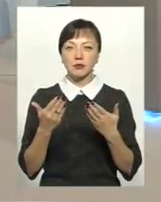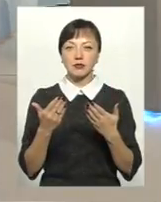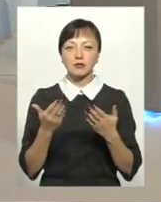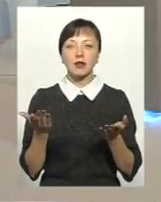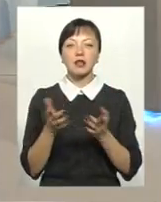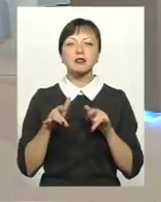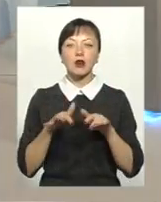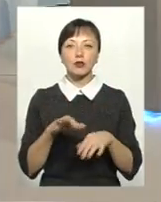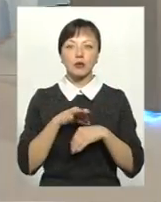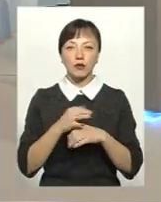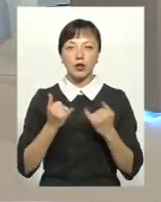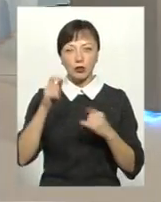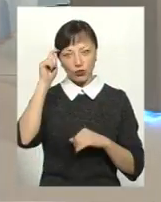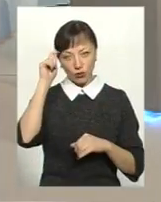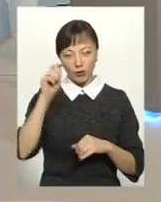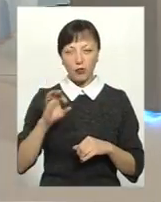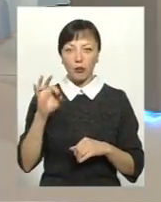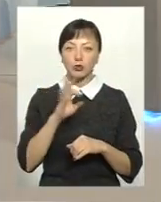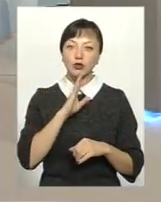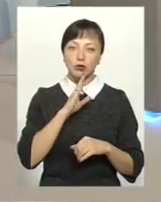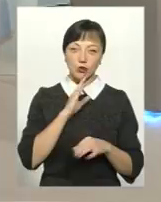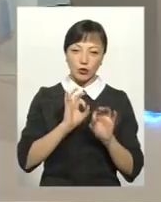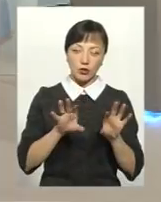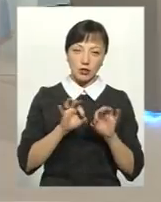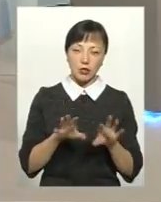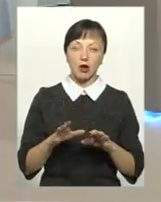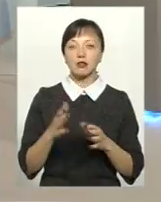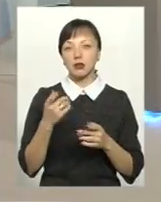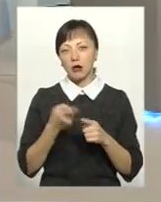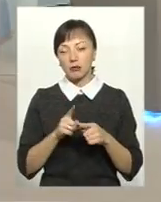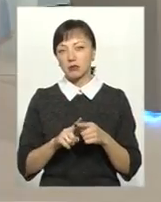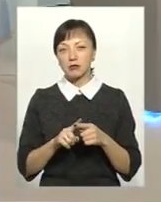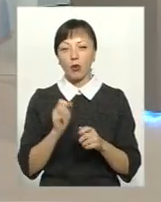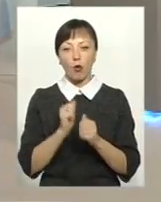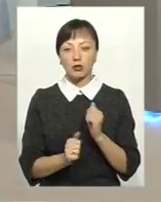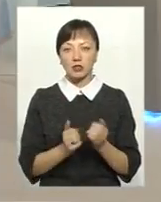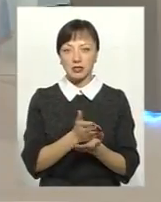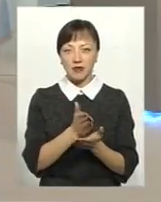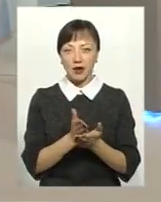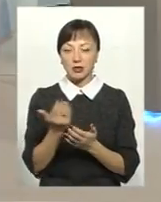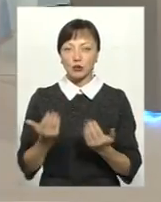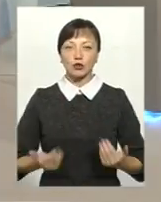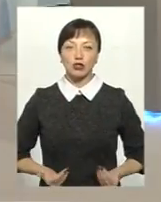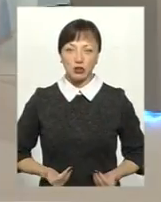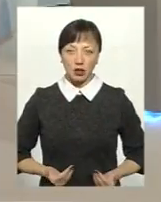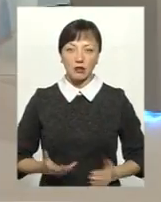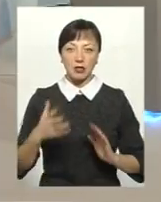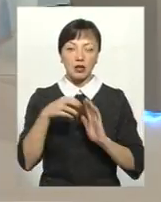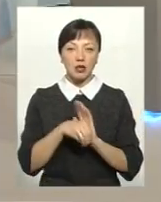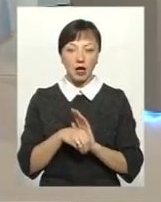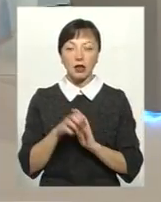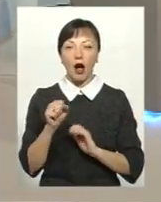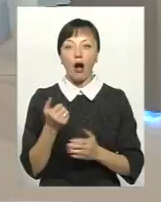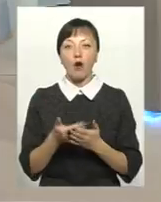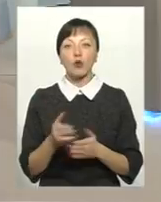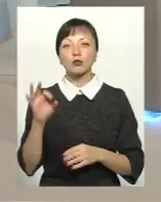Які заходи проходять для чоловіків? Про жінок ви сказали, тобто там майже кожна сфера їхнього життя, ну, задіяна. Ось, а